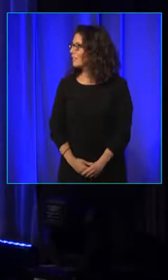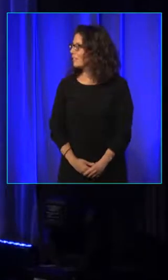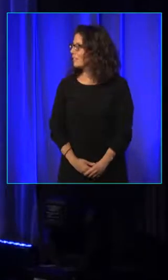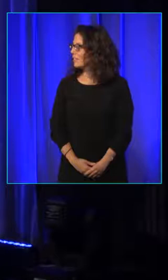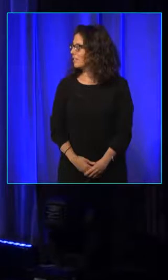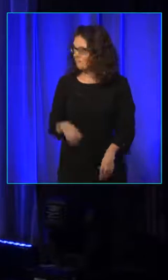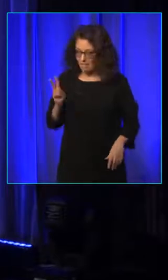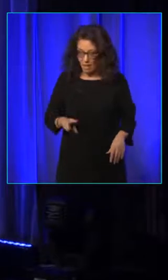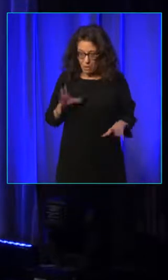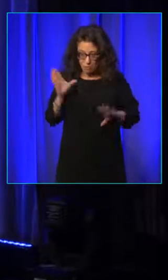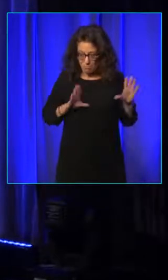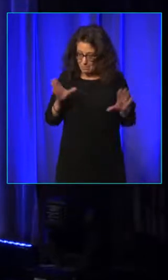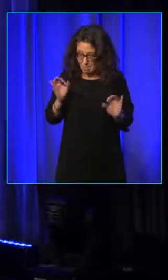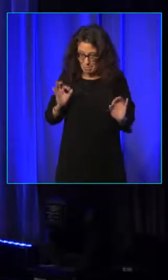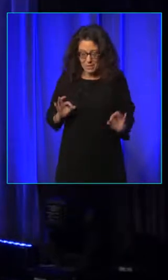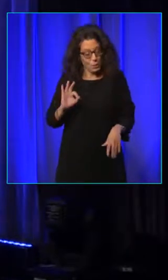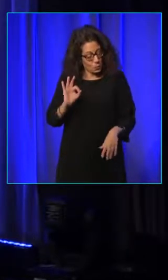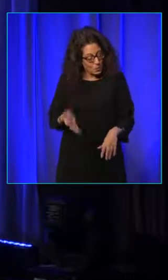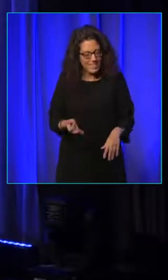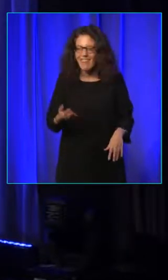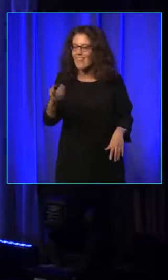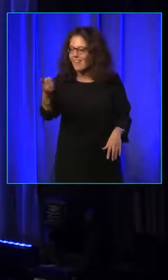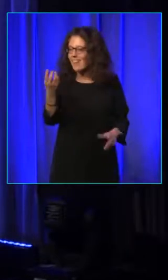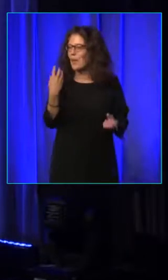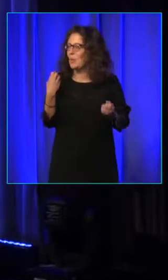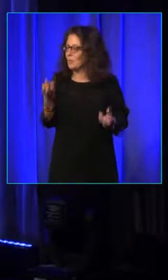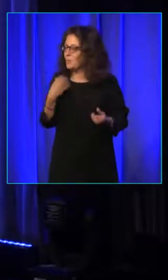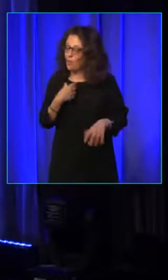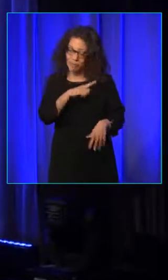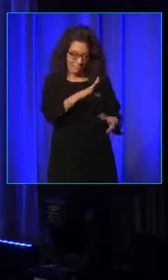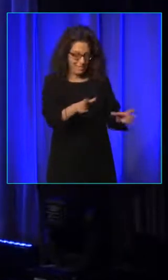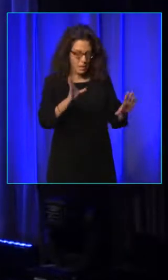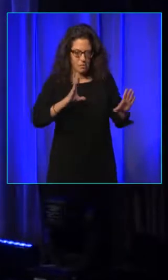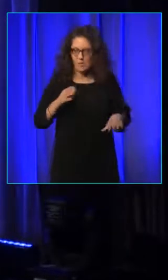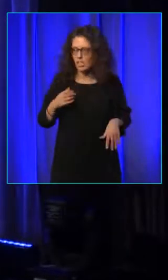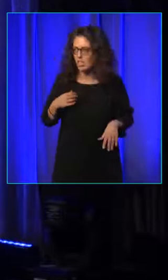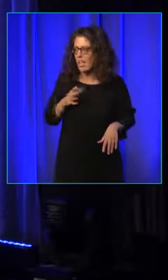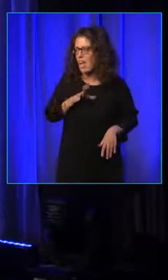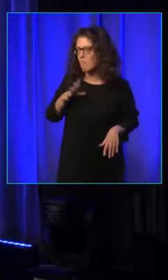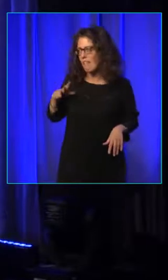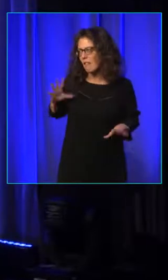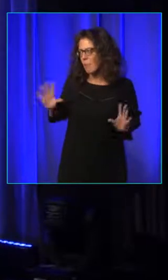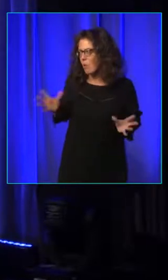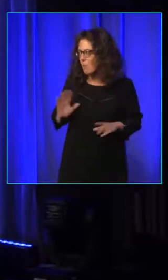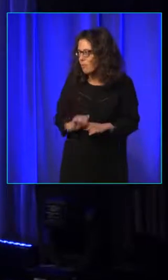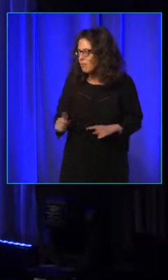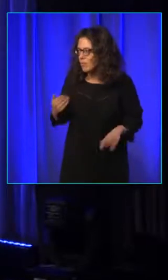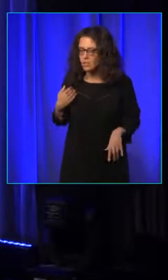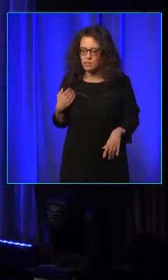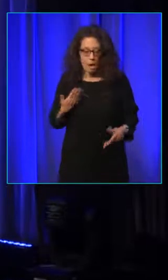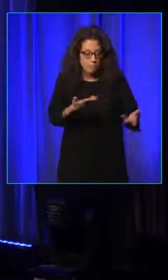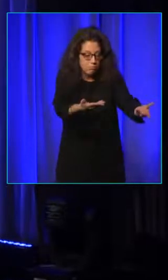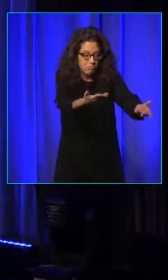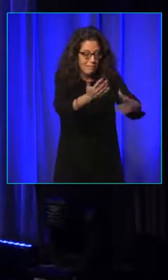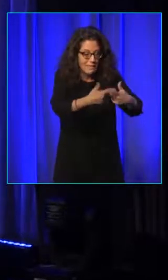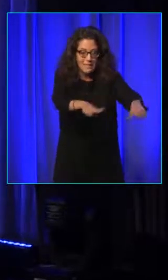Vraiment comme si... Oui. Alors, vous voyez, souvent, on leur demande, et ils demandent, « Madame, on fait comment ?» Je dis, « Comme vous